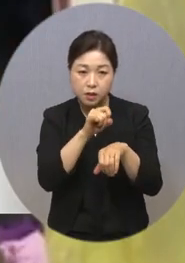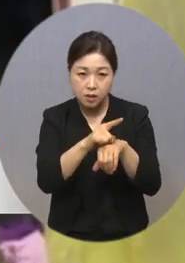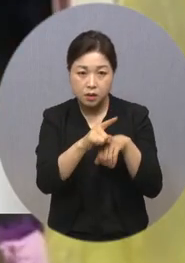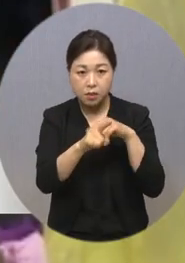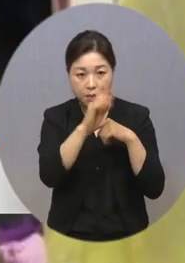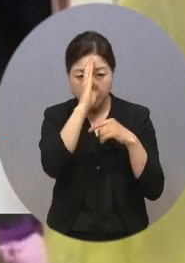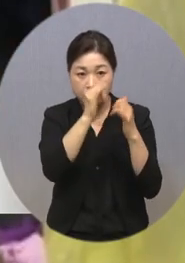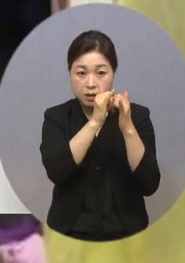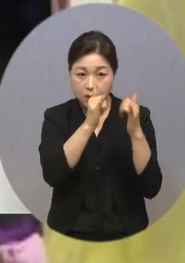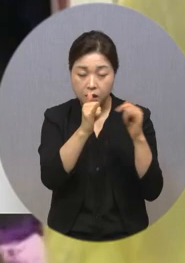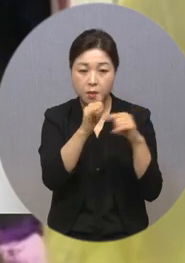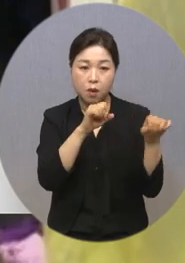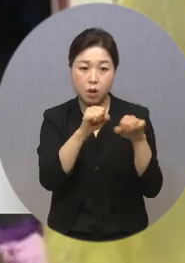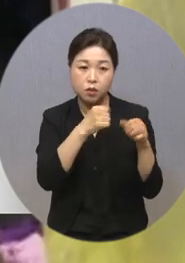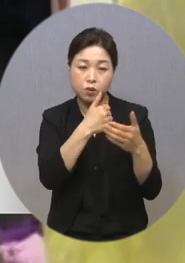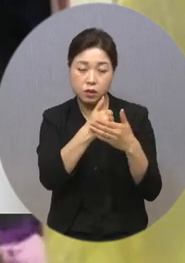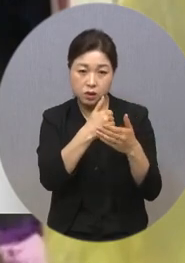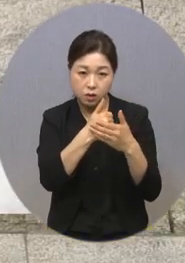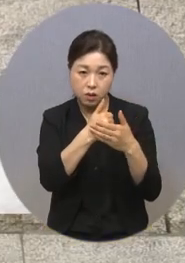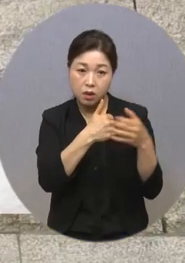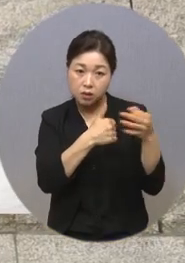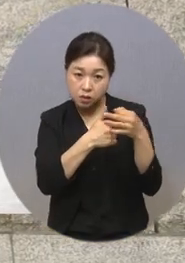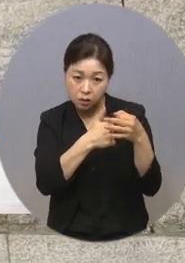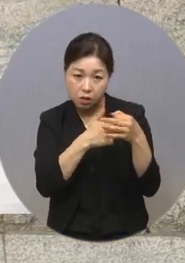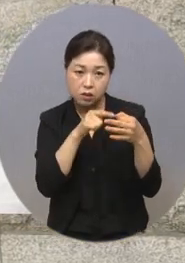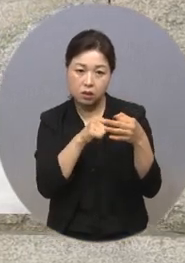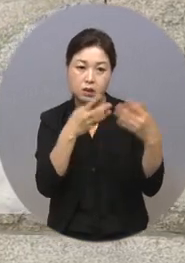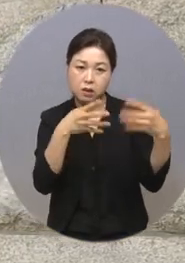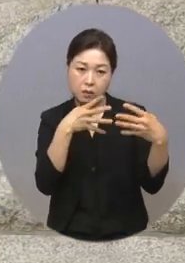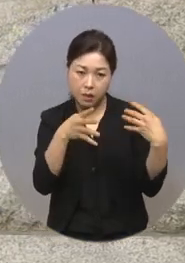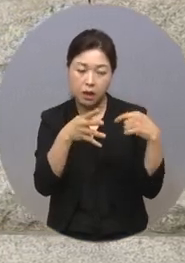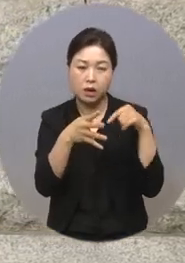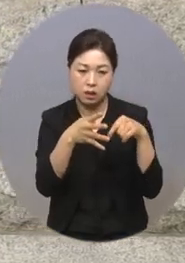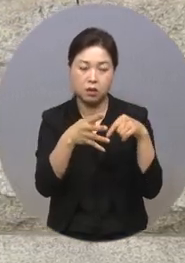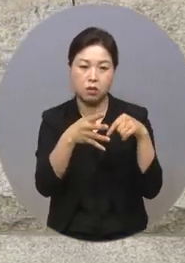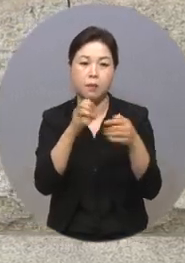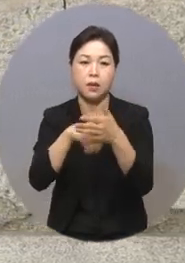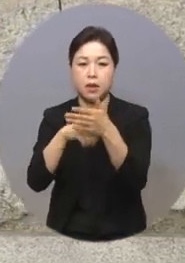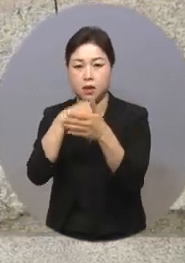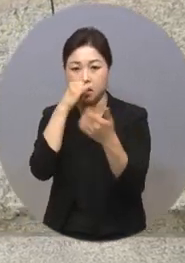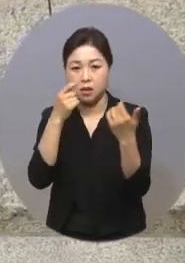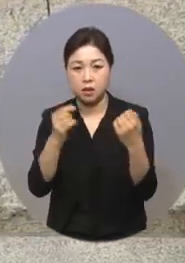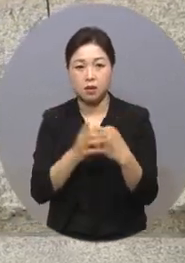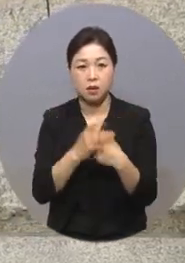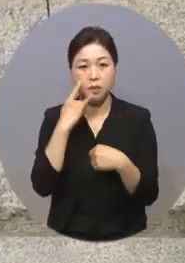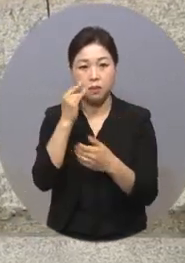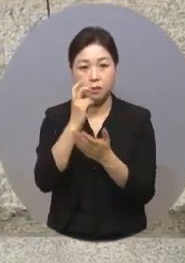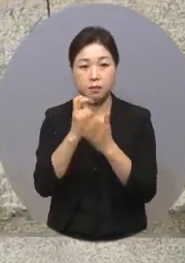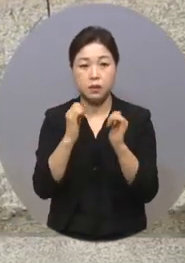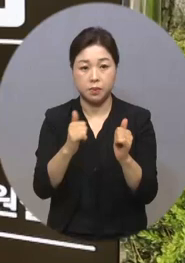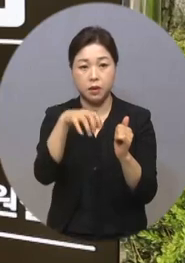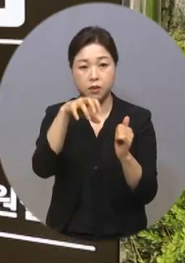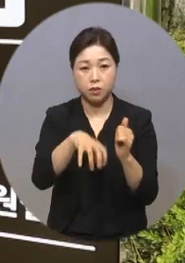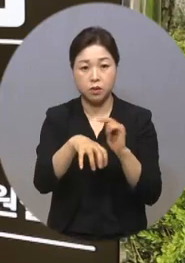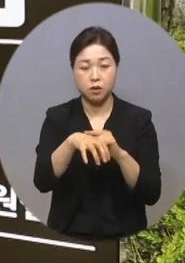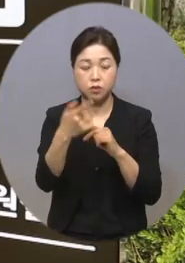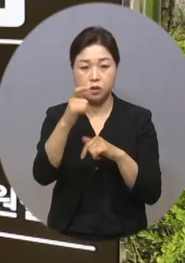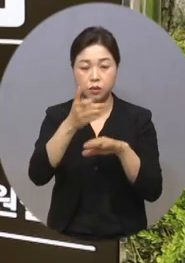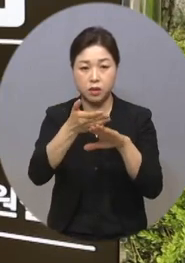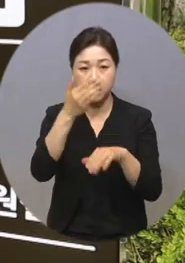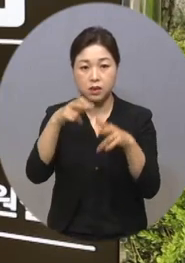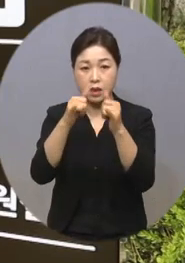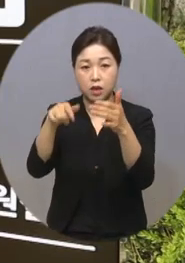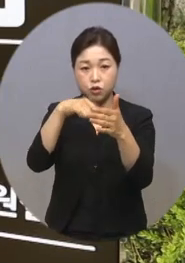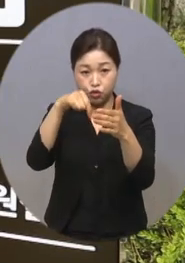신청 자격을 제한하고 있었습니다 이에 대해 헌법재판 서든 65세 미만의 장애인 가운데 노인성